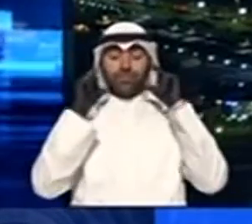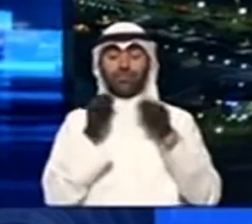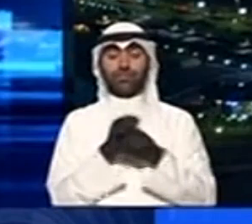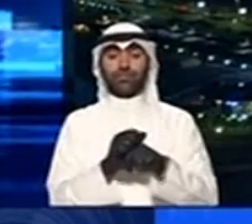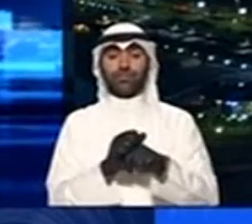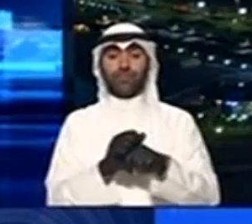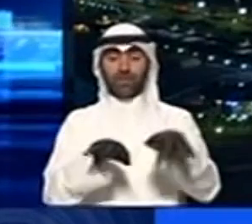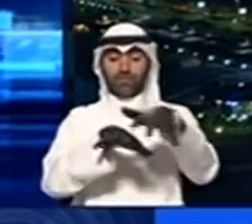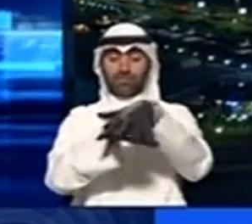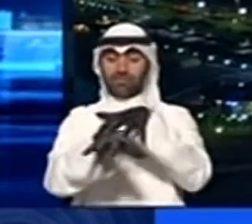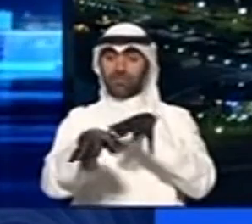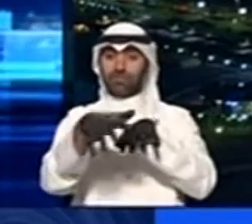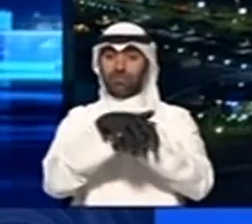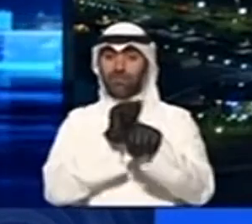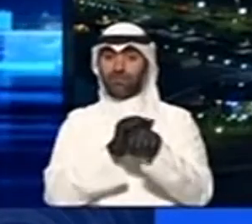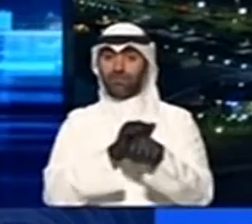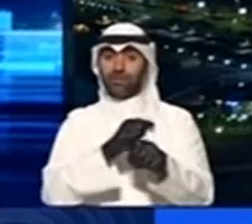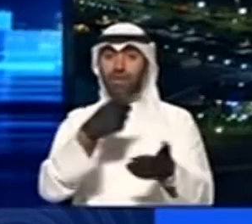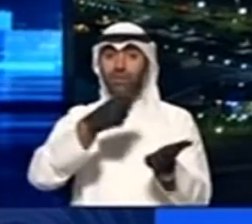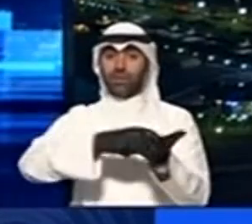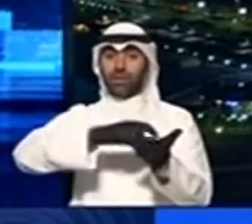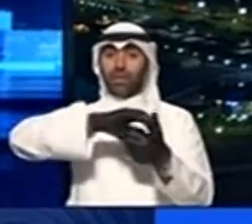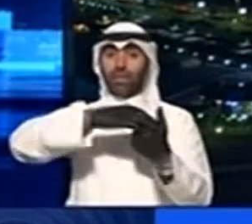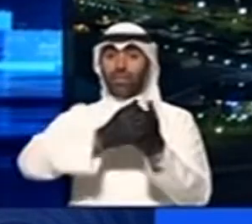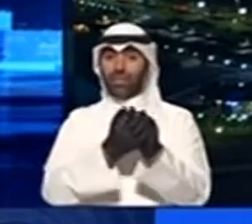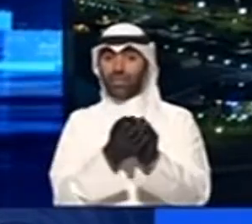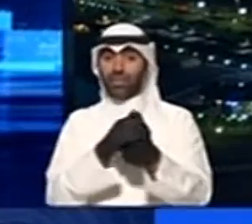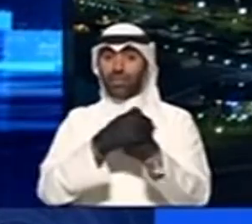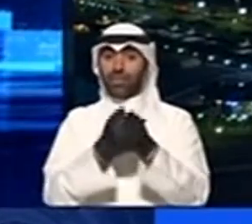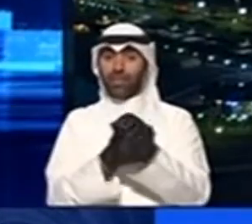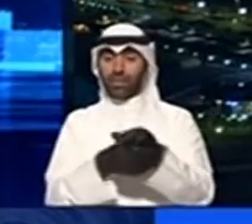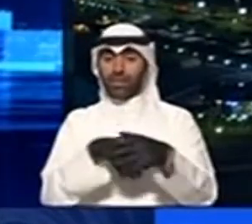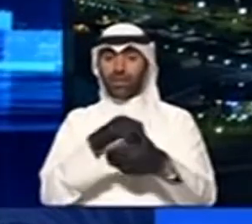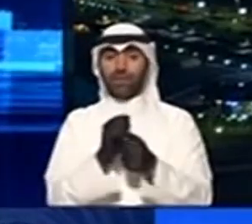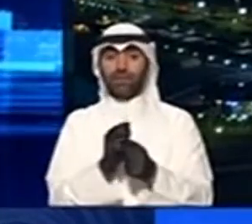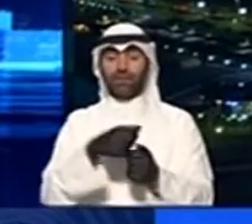عن التباعد الاجتماعي، تتكلم عن غسيل اليدين